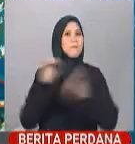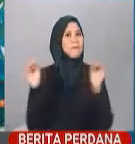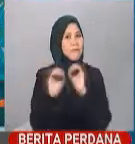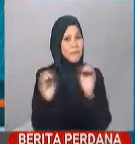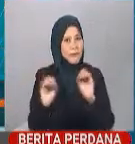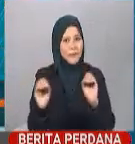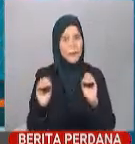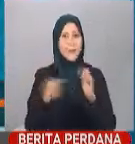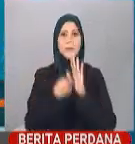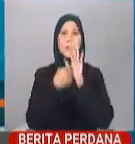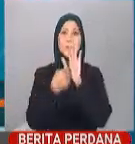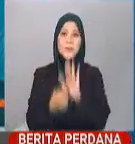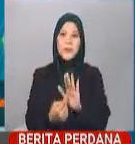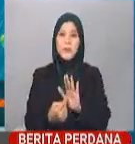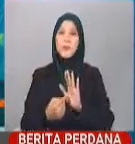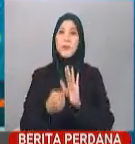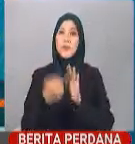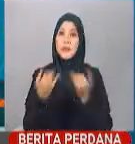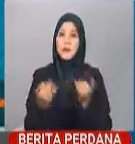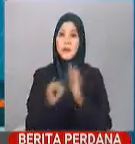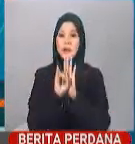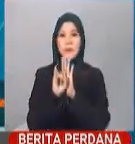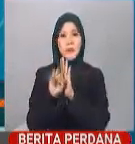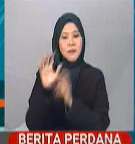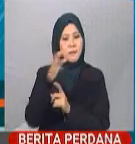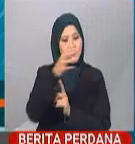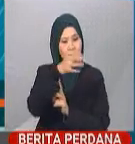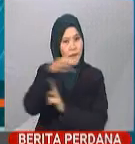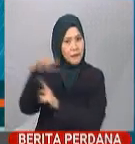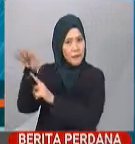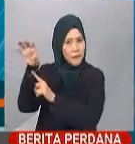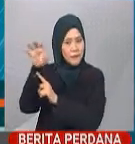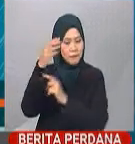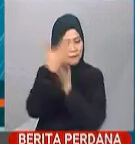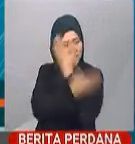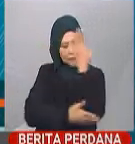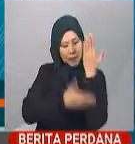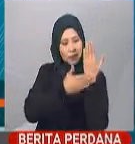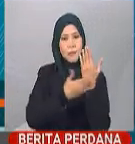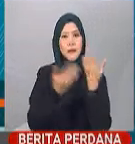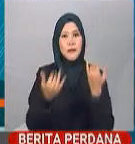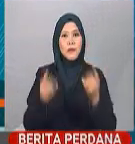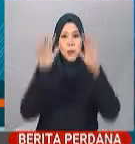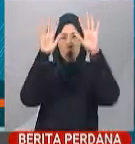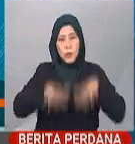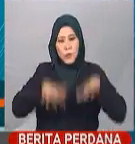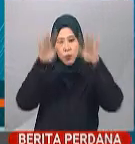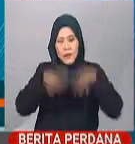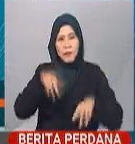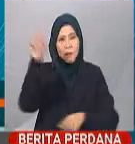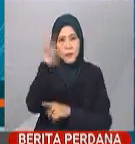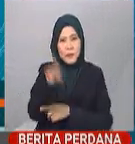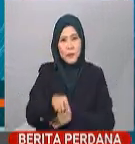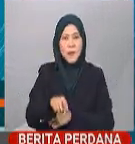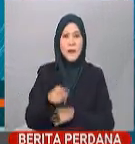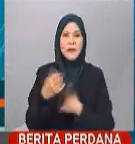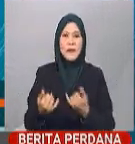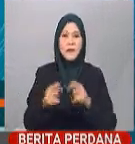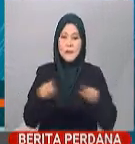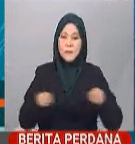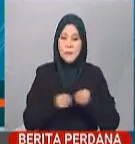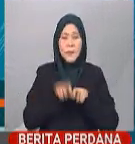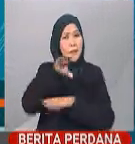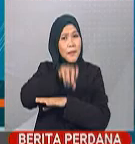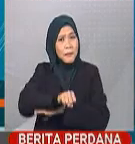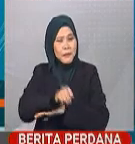Kita perhatikan pula kepada paparan imej gemar radar bagi Semenanjung Malaysia. Keadaan hujan dan ribut petir yang sedang berlaku di beberapa tempat pada malam